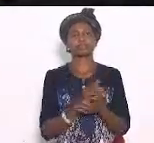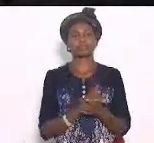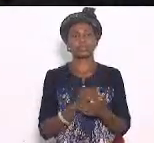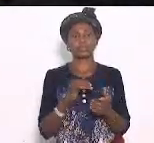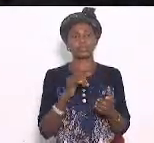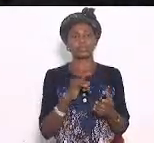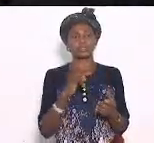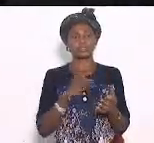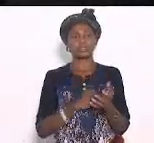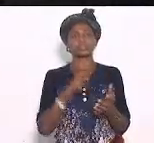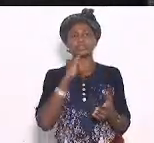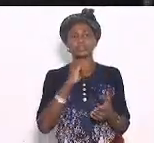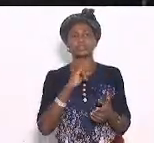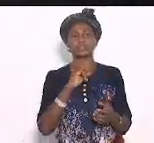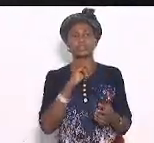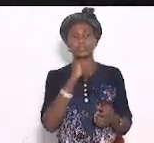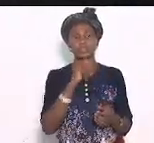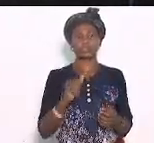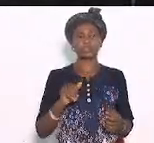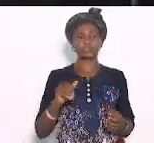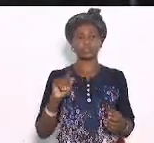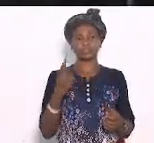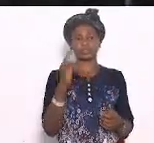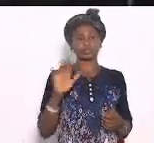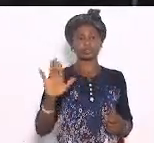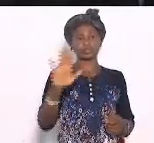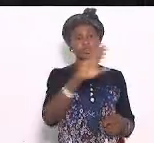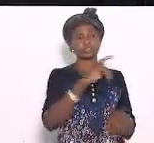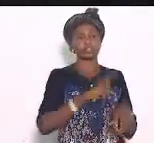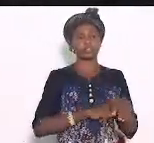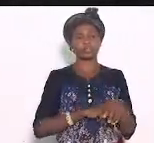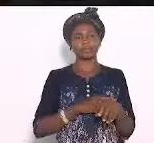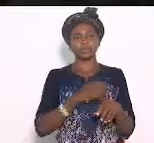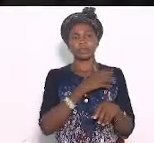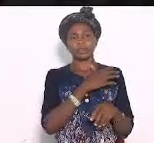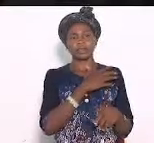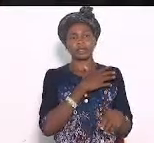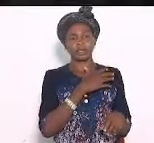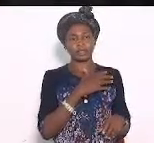i know it's not only your